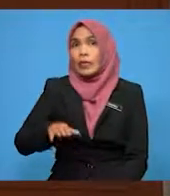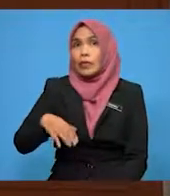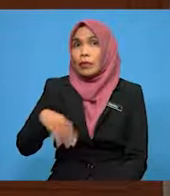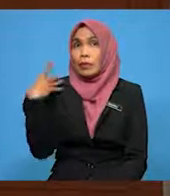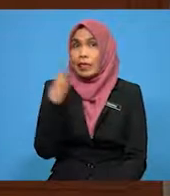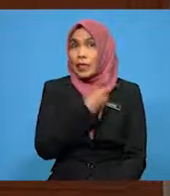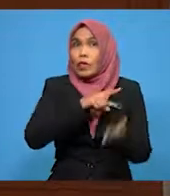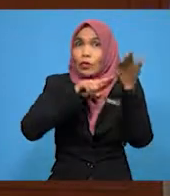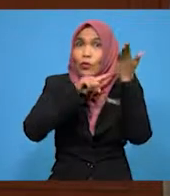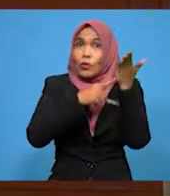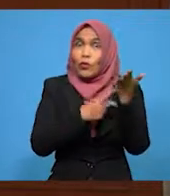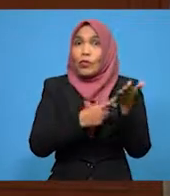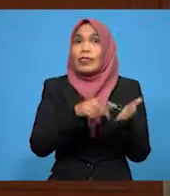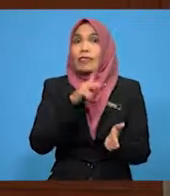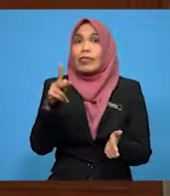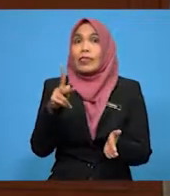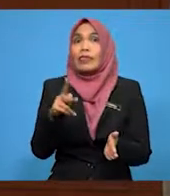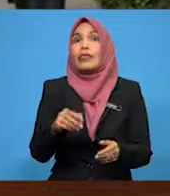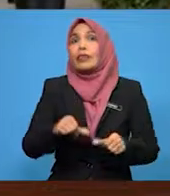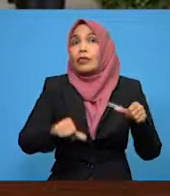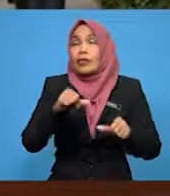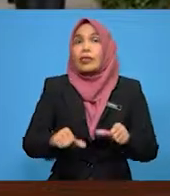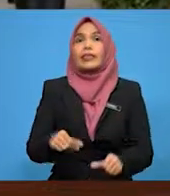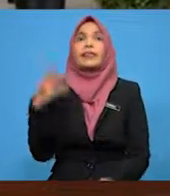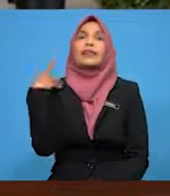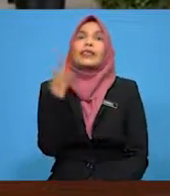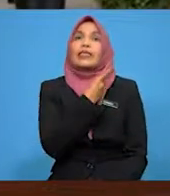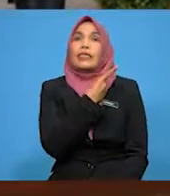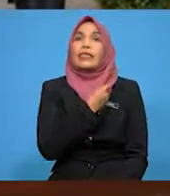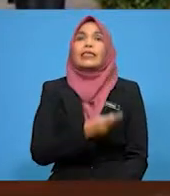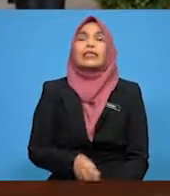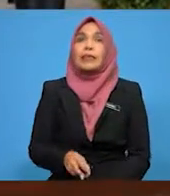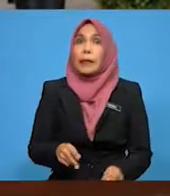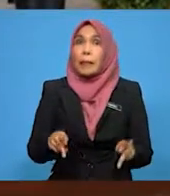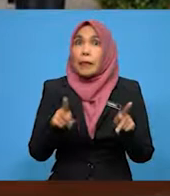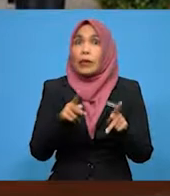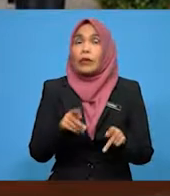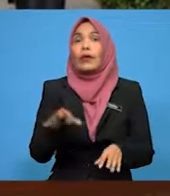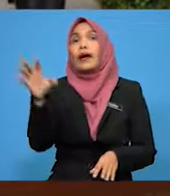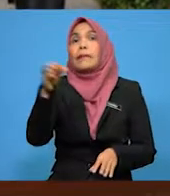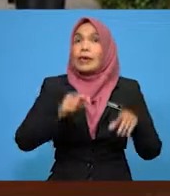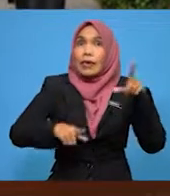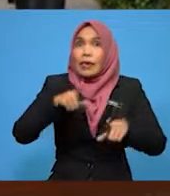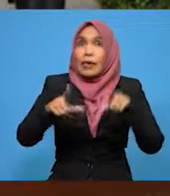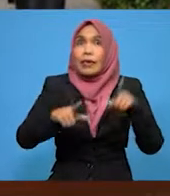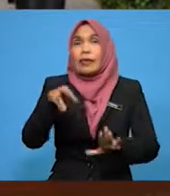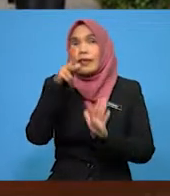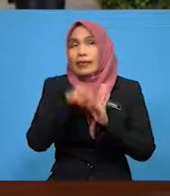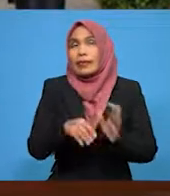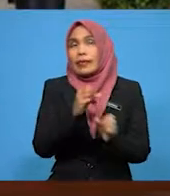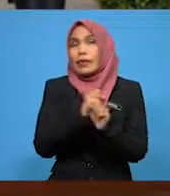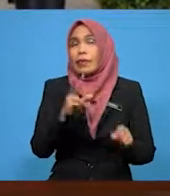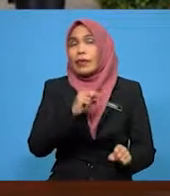Sebelum kita memulakan sebarang aktiviti, kita perlulah mengambil langkah-langkah keselamatan untuk